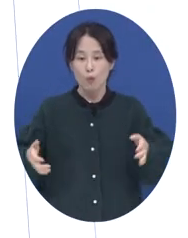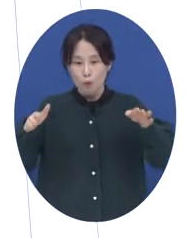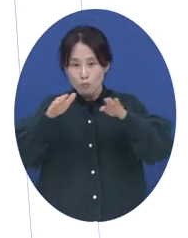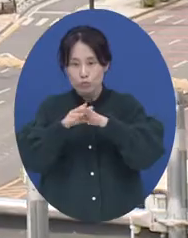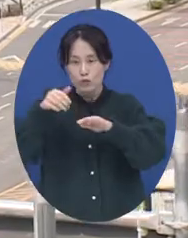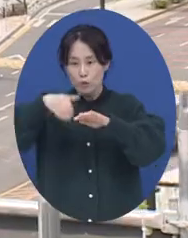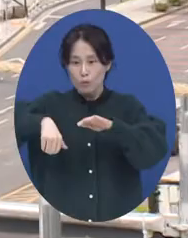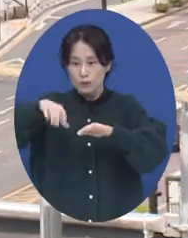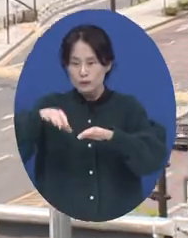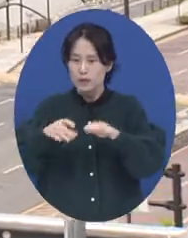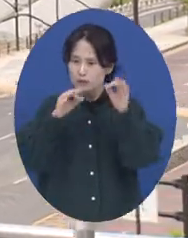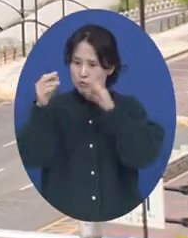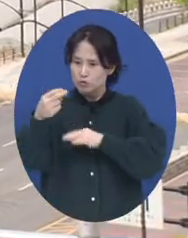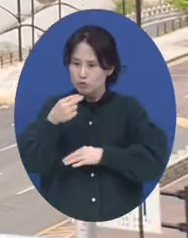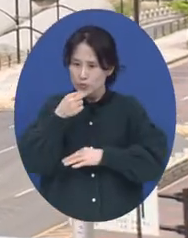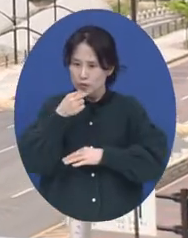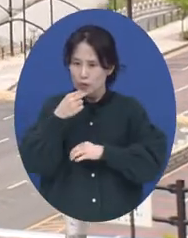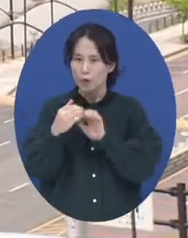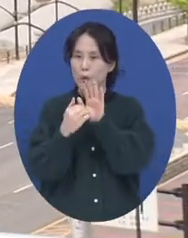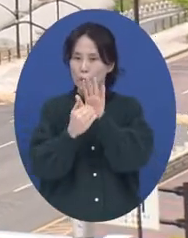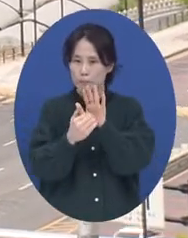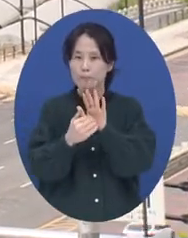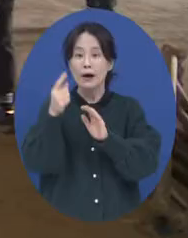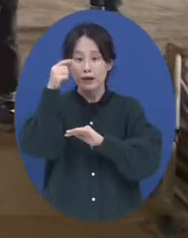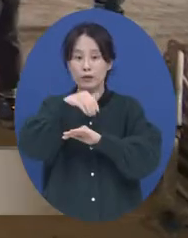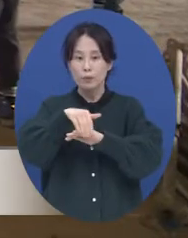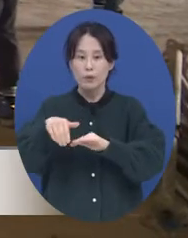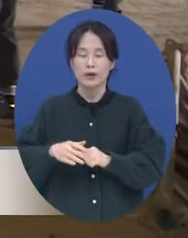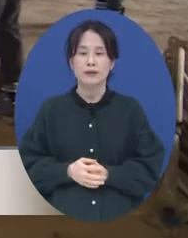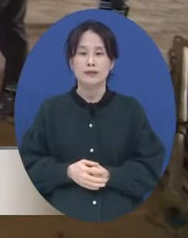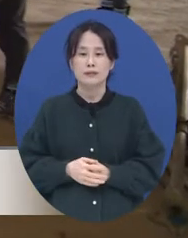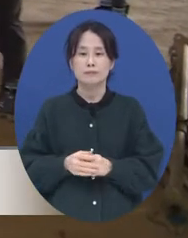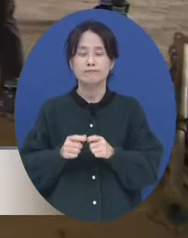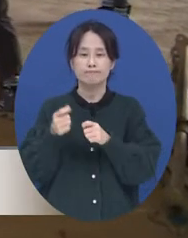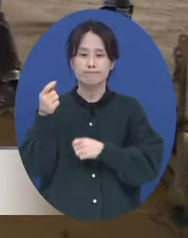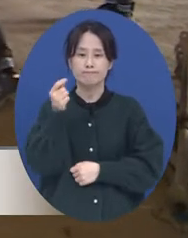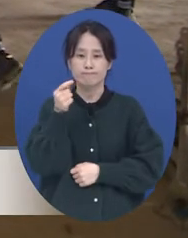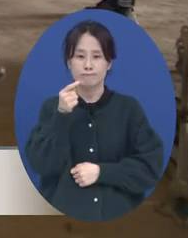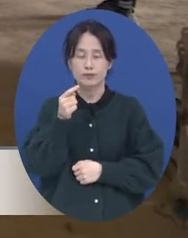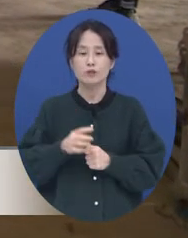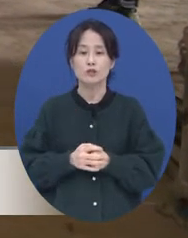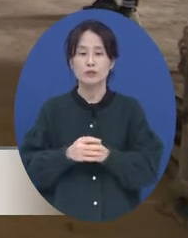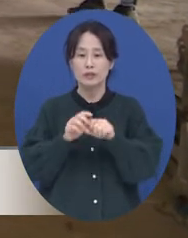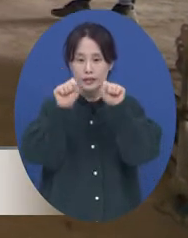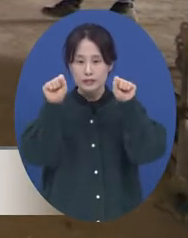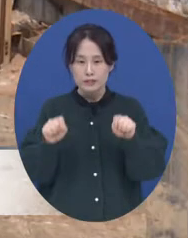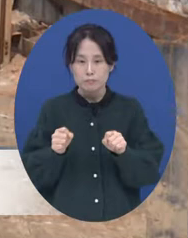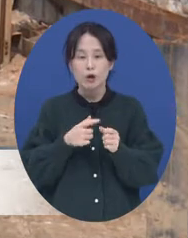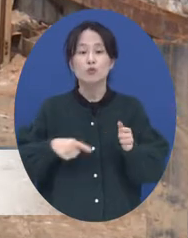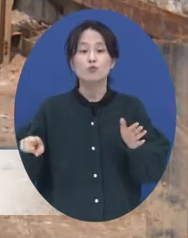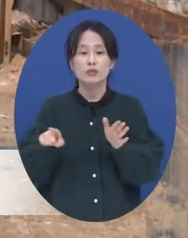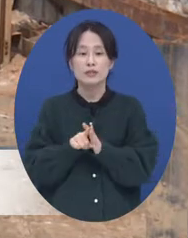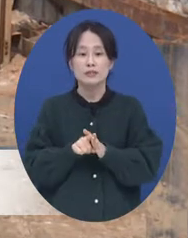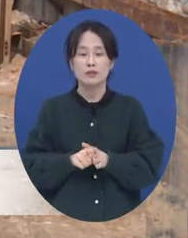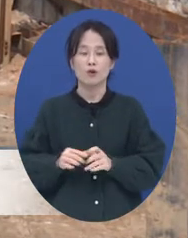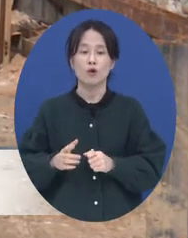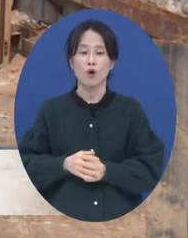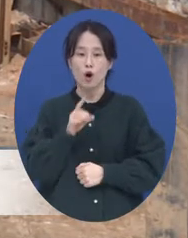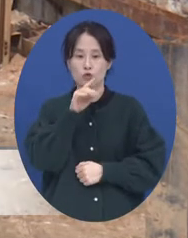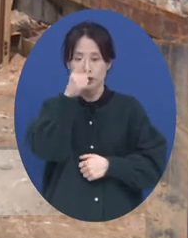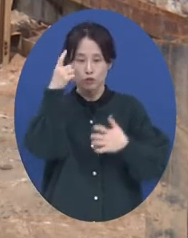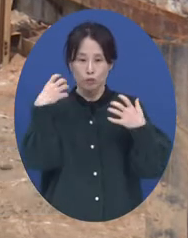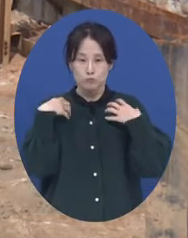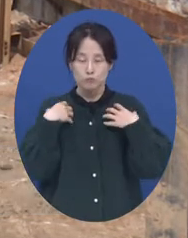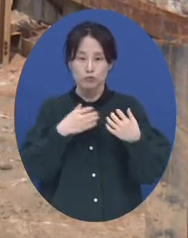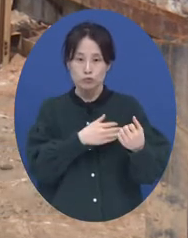건물과 공사장의 저의 안전사고를 예방합니다 부다 촘촘한 산업 안전망을 위해 중앙정부가 지님 근로감독관